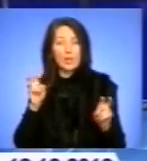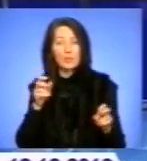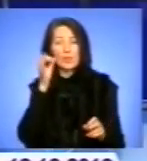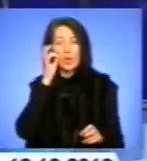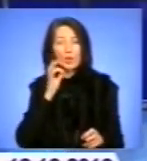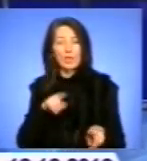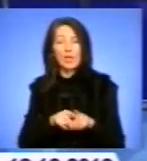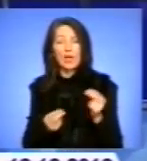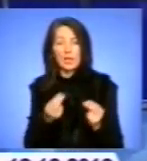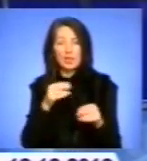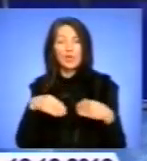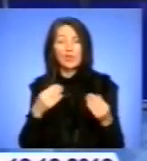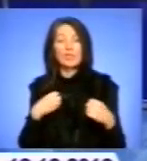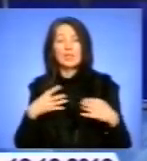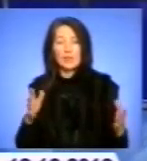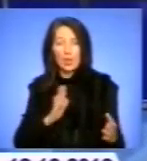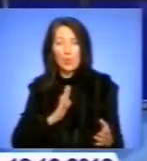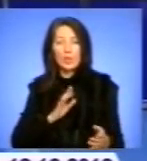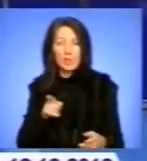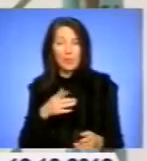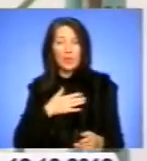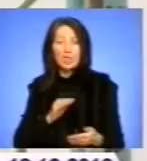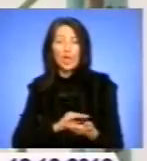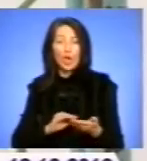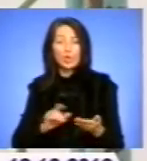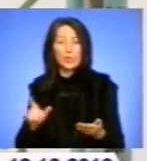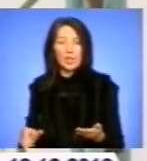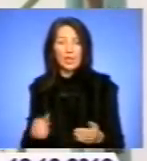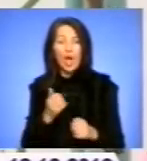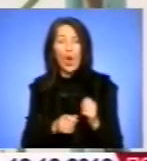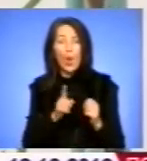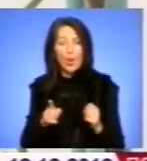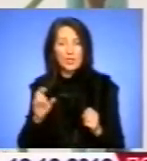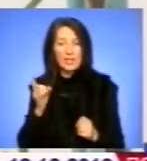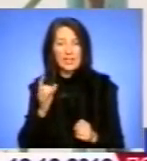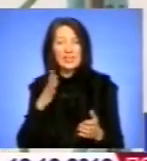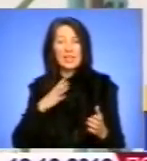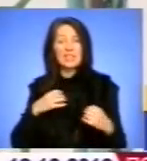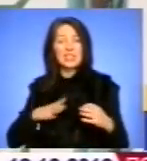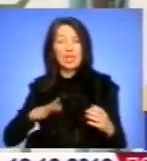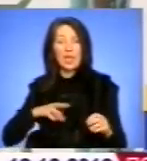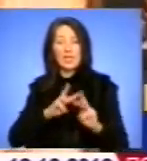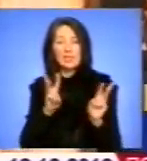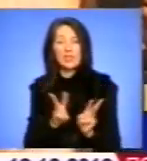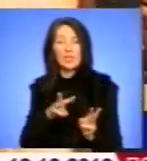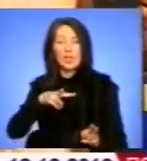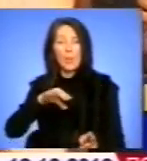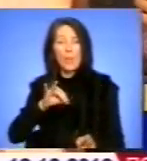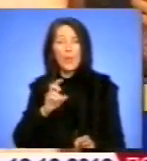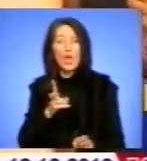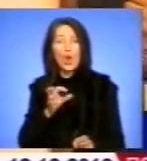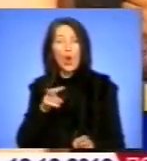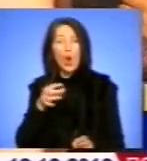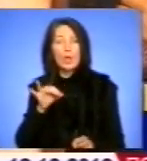вручили на святі. Побували там і наші кореспонденти. Кожна дитина чекає на Святого Миколая з нетерпінням та завмиранням